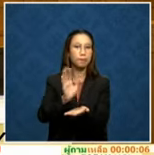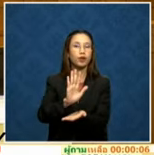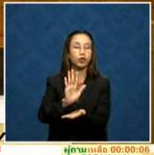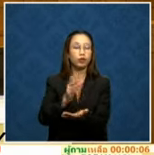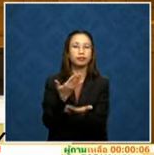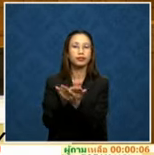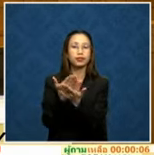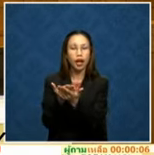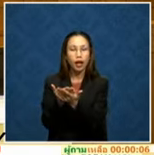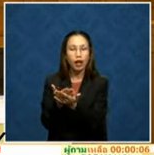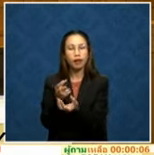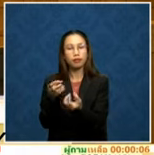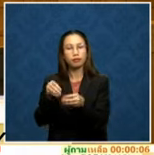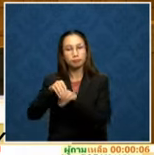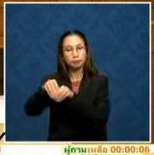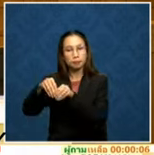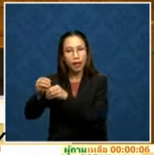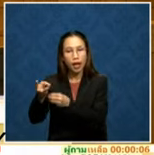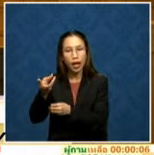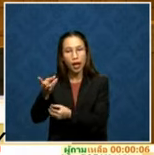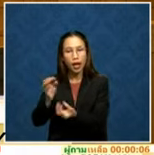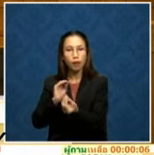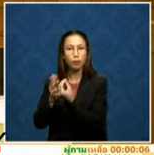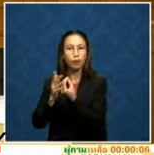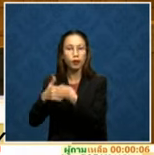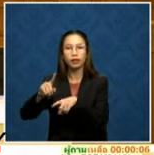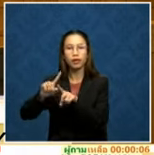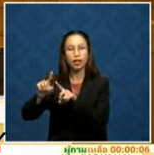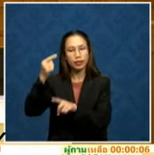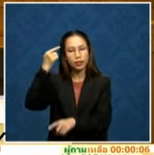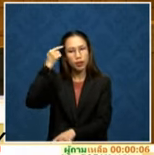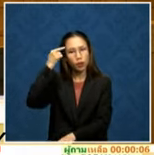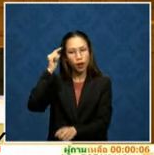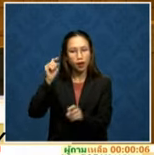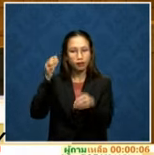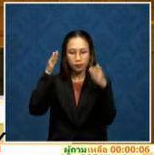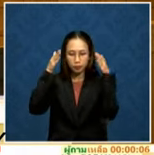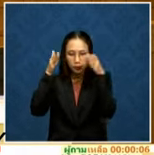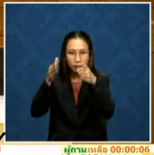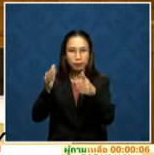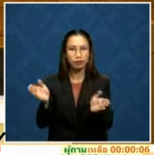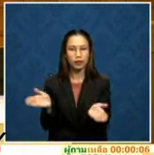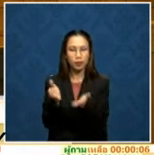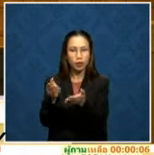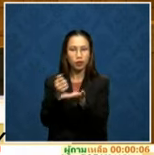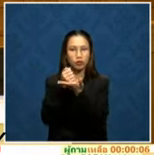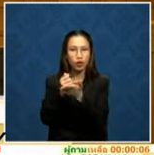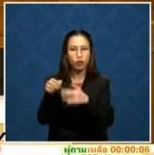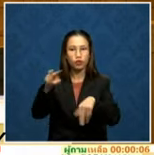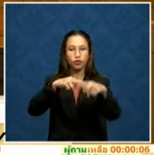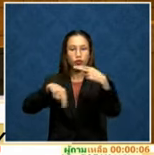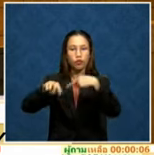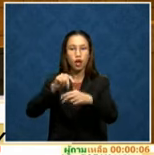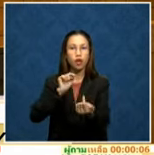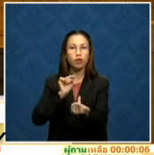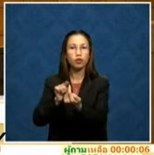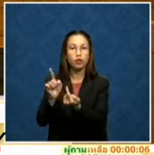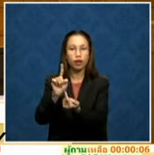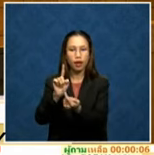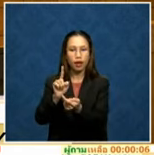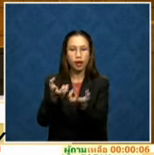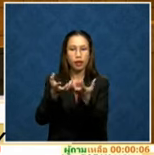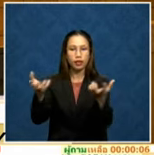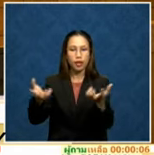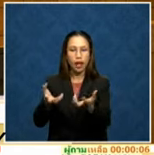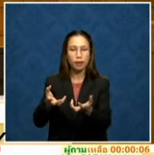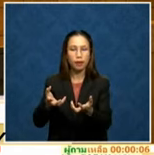าคาพืชผลนะครั ใช้นโยบายใช้การทเราทมเทมมมนนการทจะสายใจในการดูแลเรื่องใช้แน ไมใหมีส